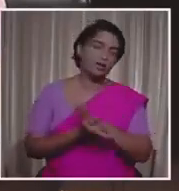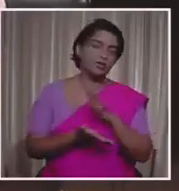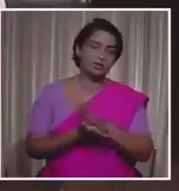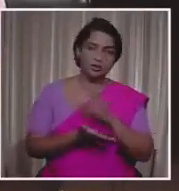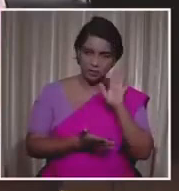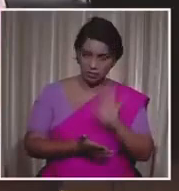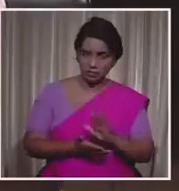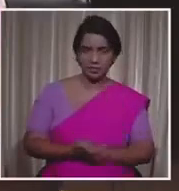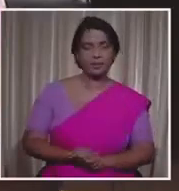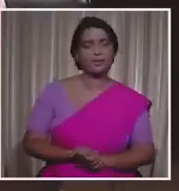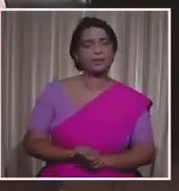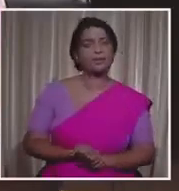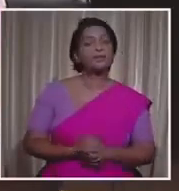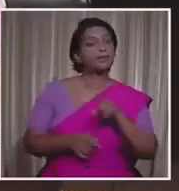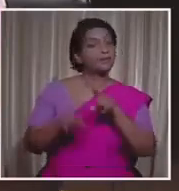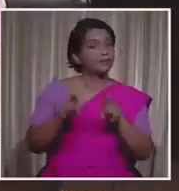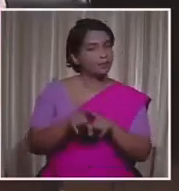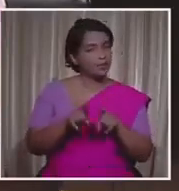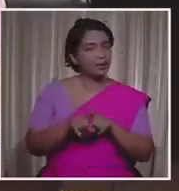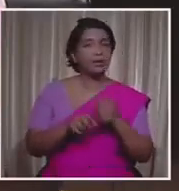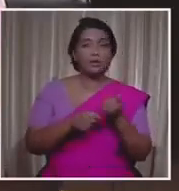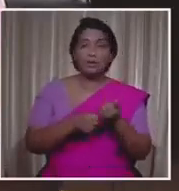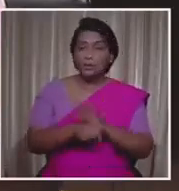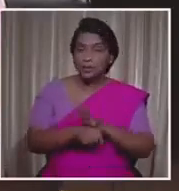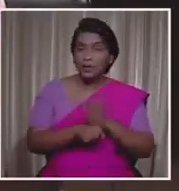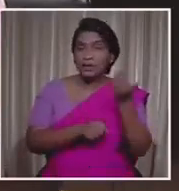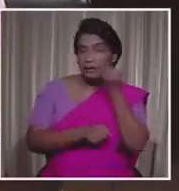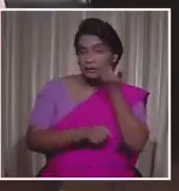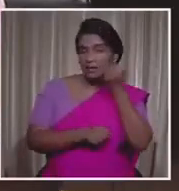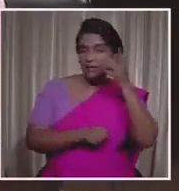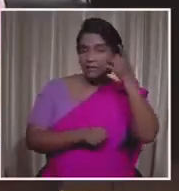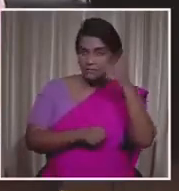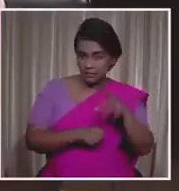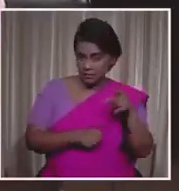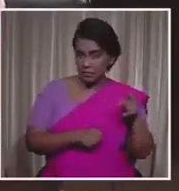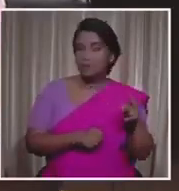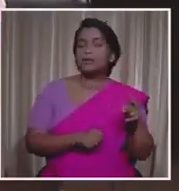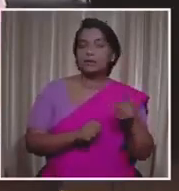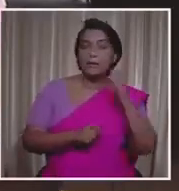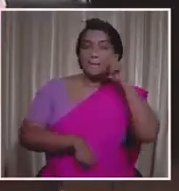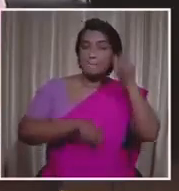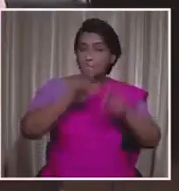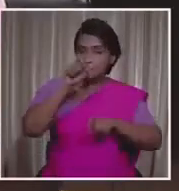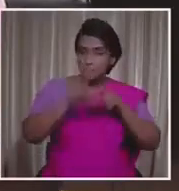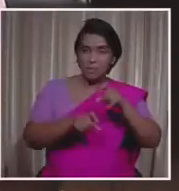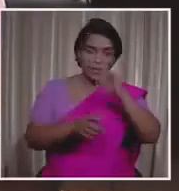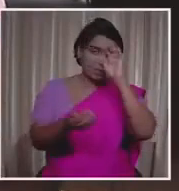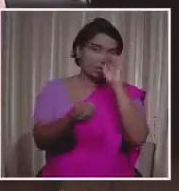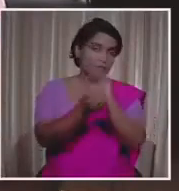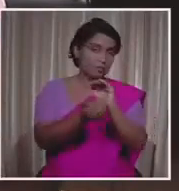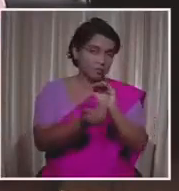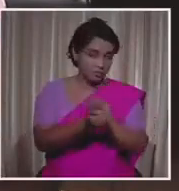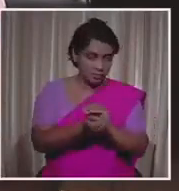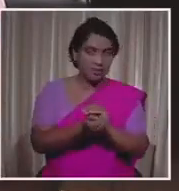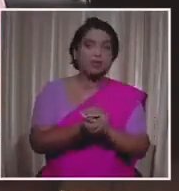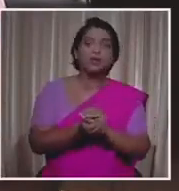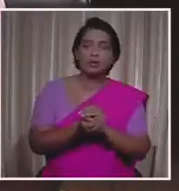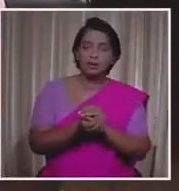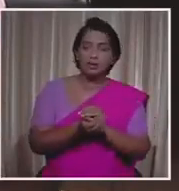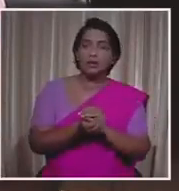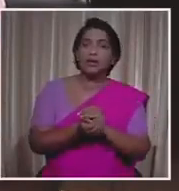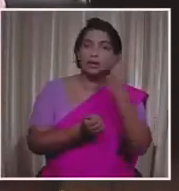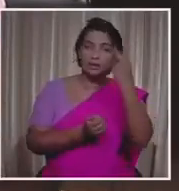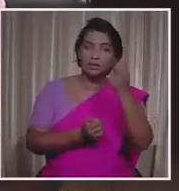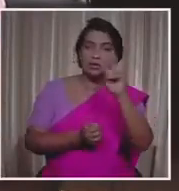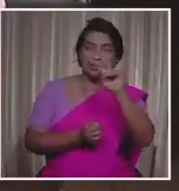කරුණකි. එමෙන්ම COVID-19 වසංගත තත්වයෙන් ජනතාව ආරක්ෂා කර ගැනීමට